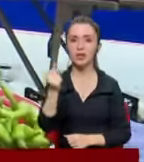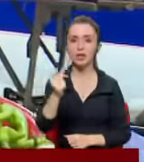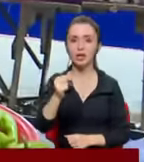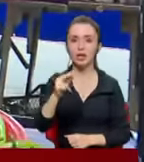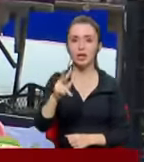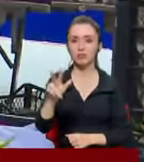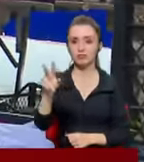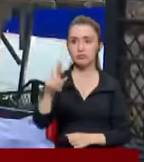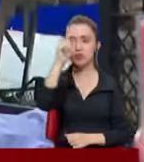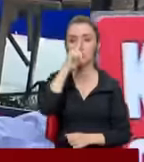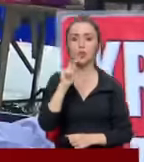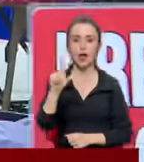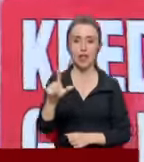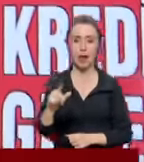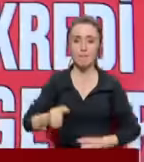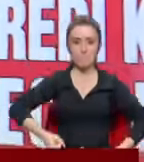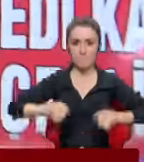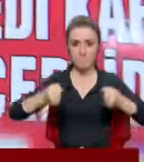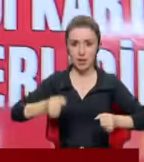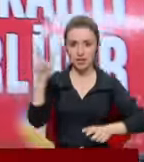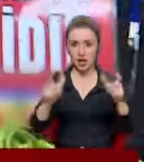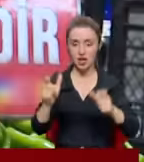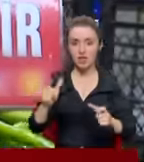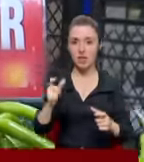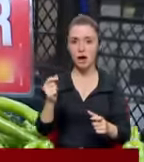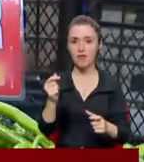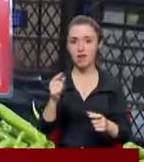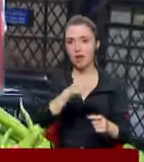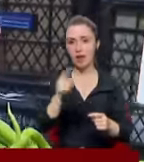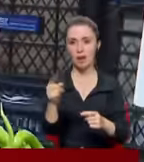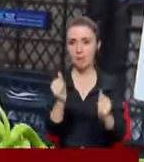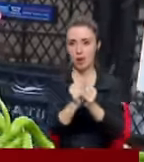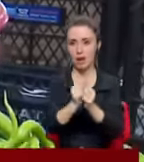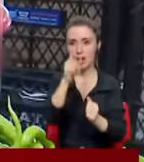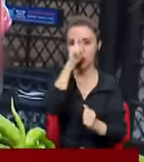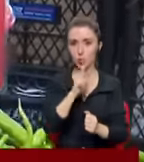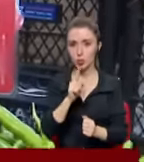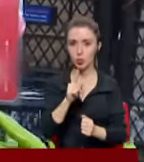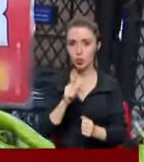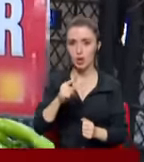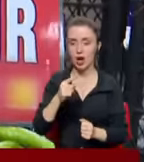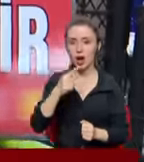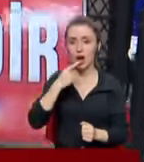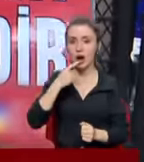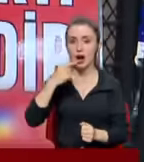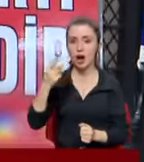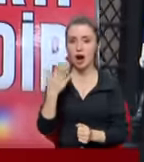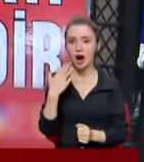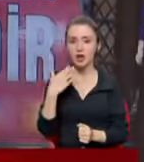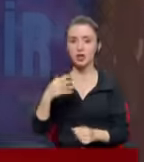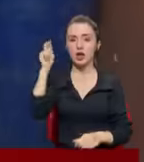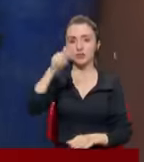3 haneli 100 lir pazarcıların etiketleri de yan yana manidar olmuş 100 lira acı Kredi kartı